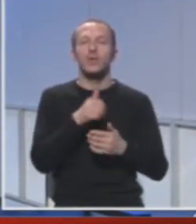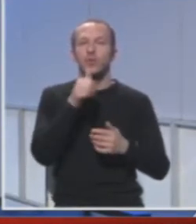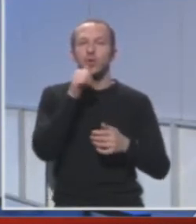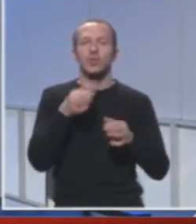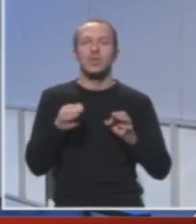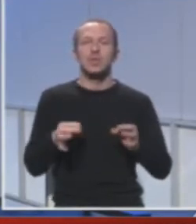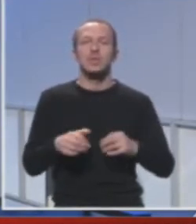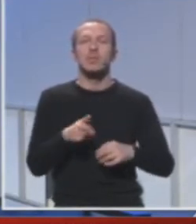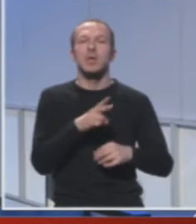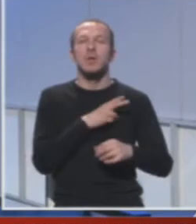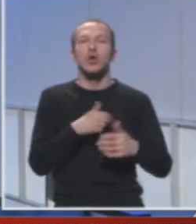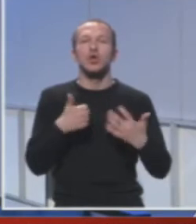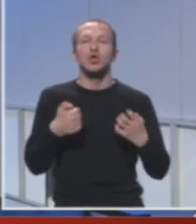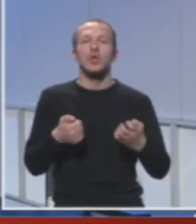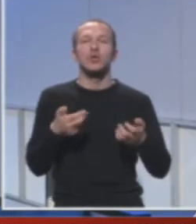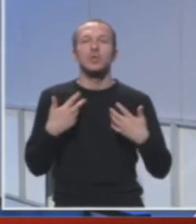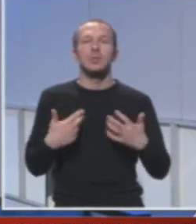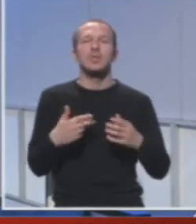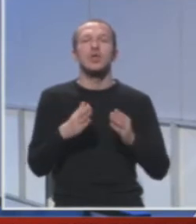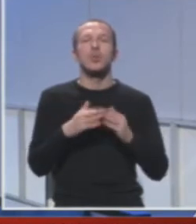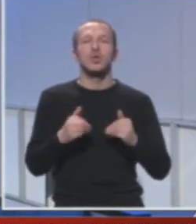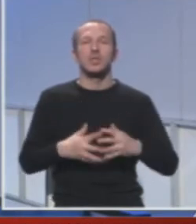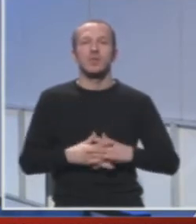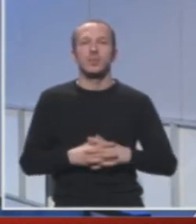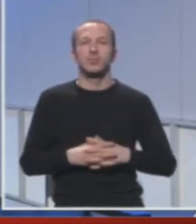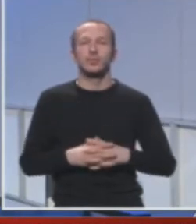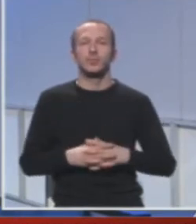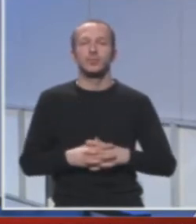vodovodni sistem ima 670 domaćinstava.